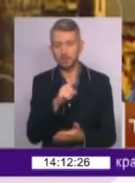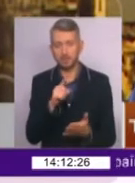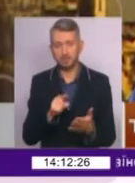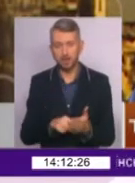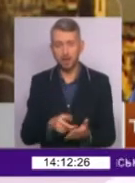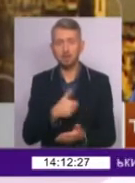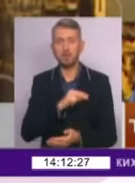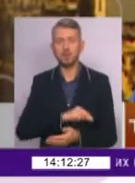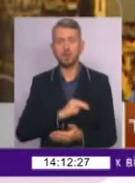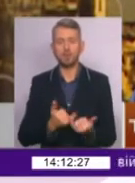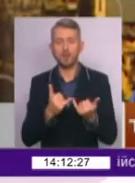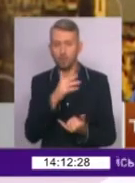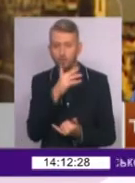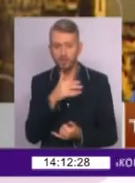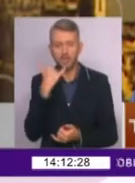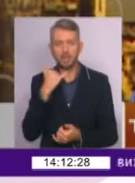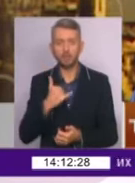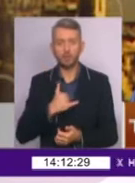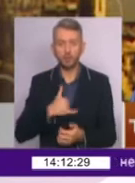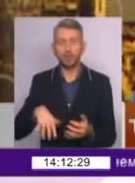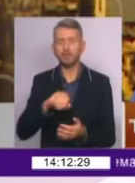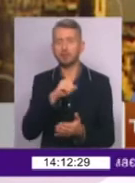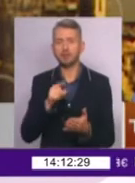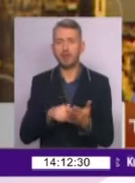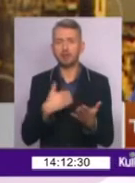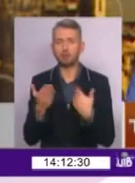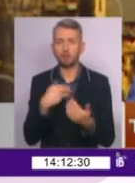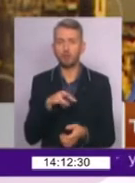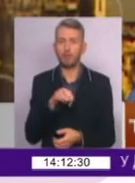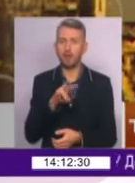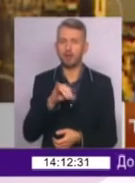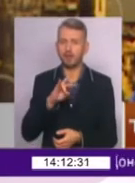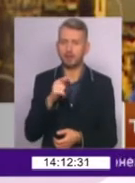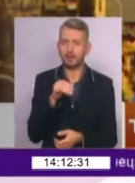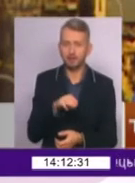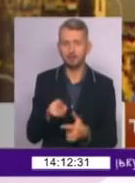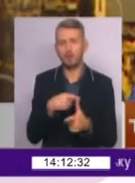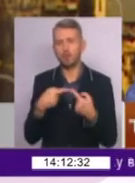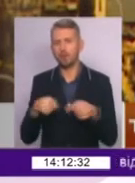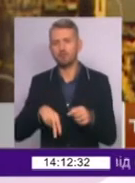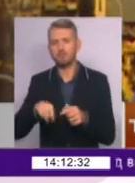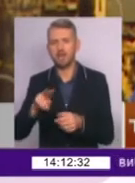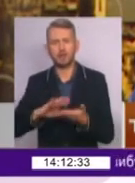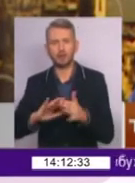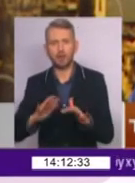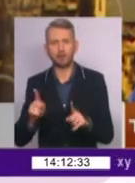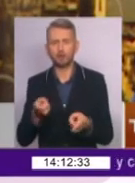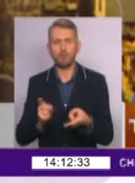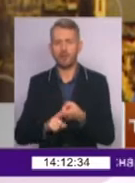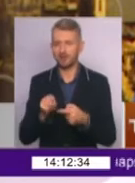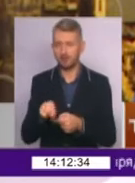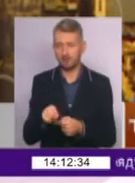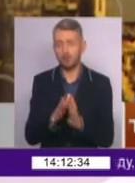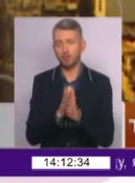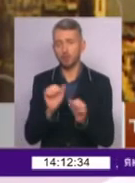Ми працюємо в прямому ефірі, тож телефонуйте. Всі питання стосовно менінгіту або інших паралельних ситуацій, які пов'язані з цим,